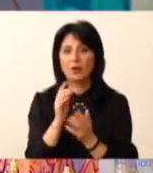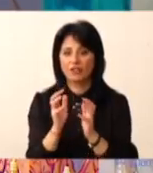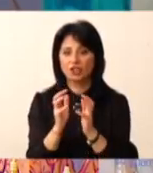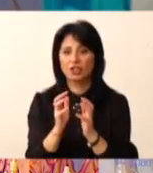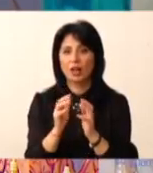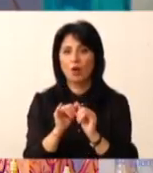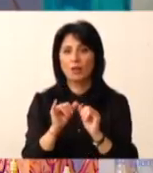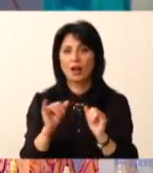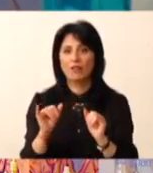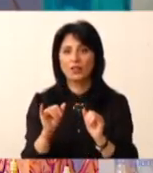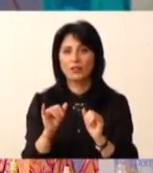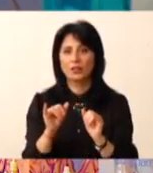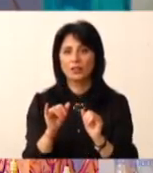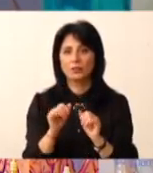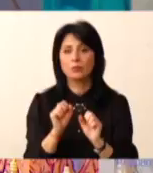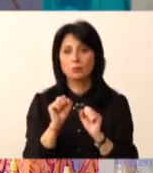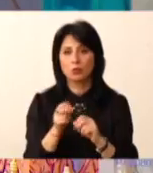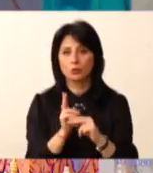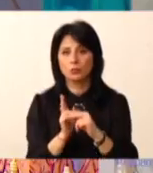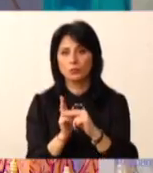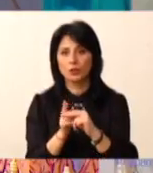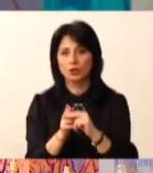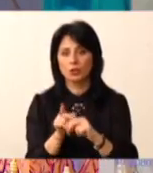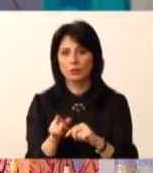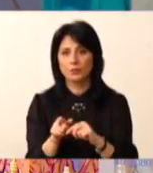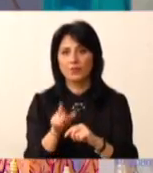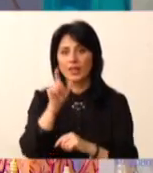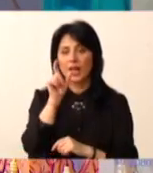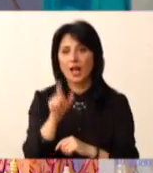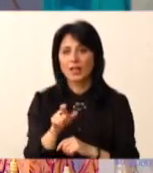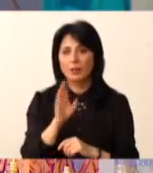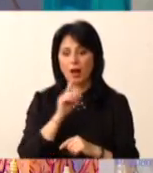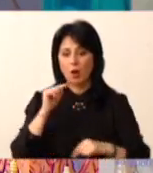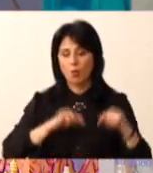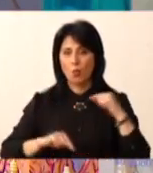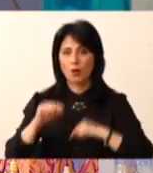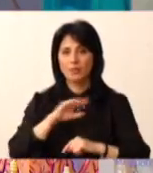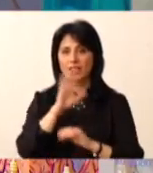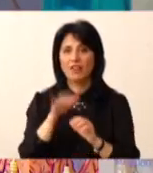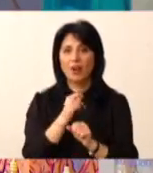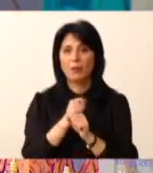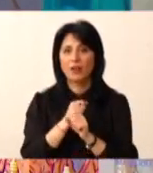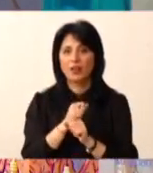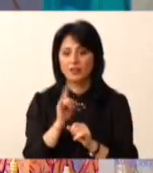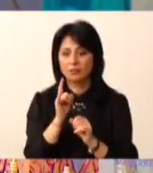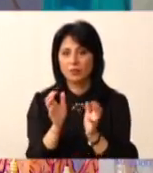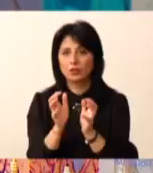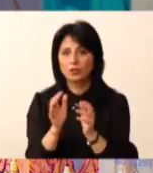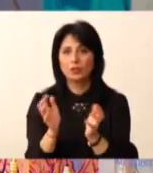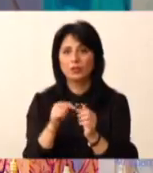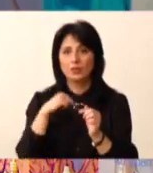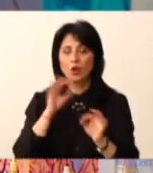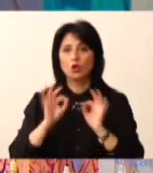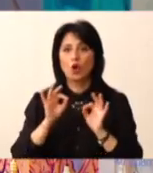ნაყოფის განვითარების ცირე შეფერხებით მიდის. ადამიანის ქალის ორგანიზმი ყველაფერს აკეთებს, რომ არანაირი შეფერხება არ იყოს,